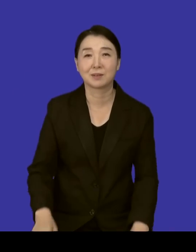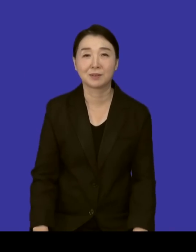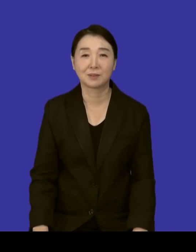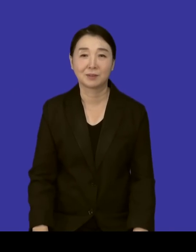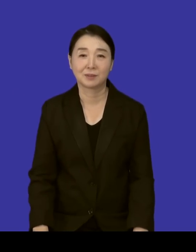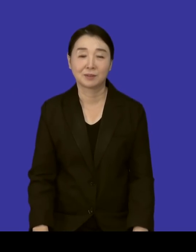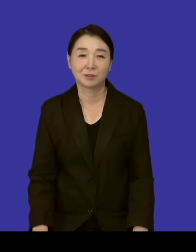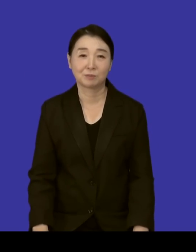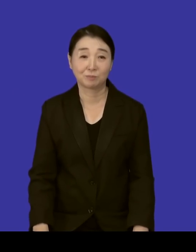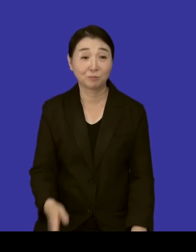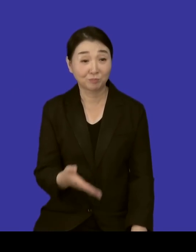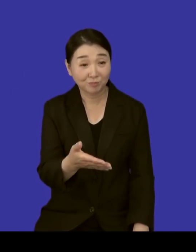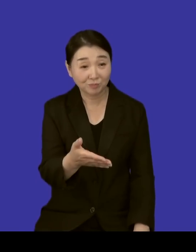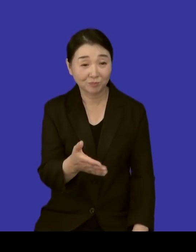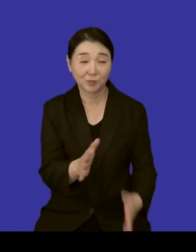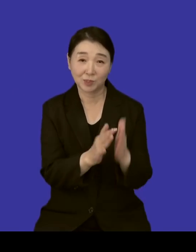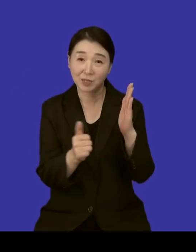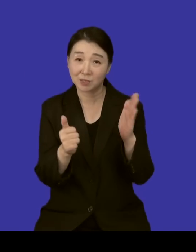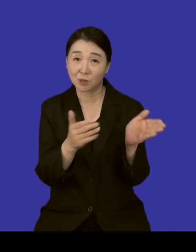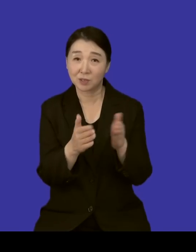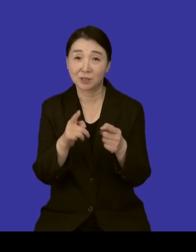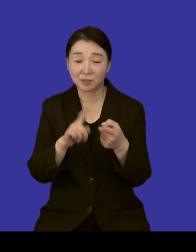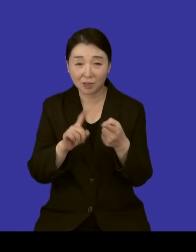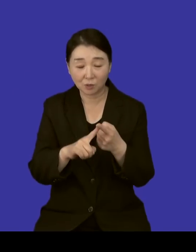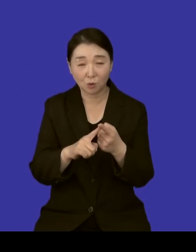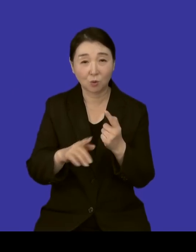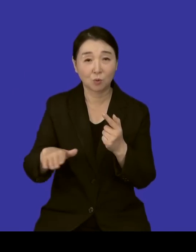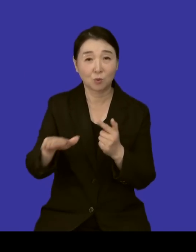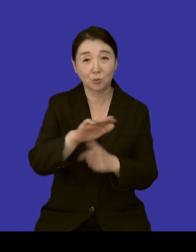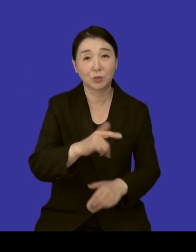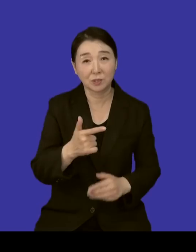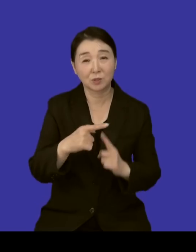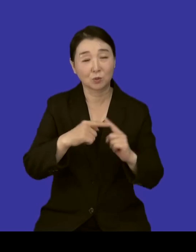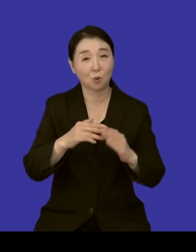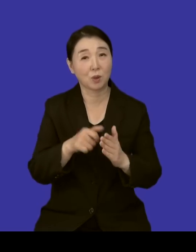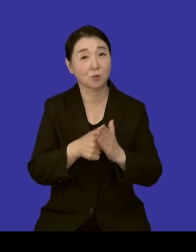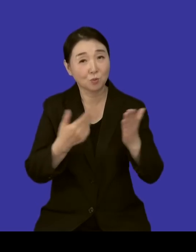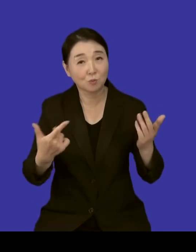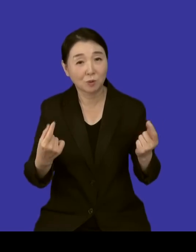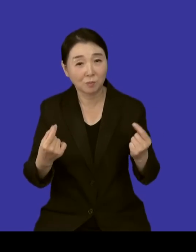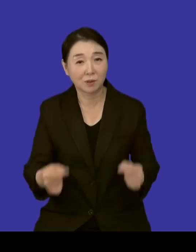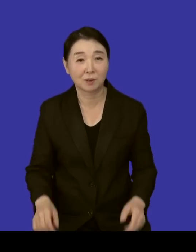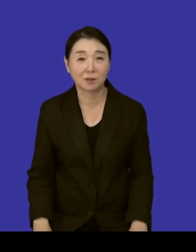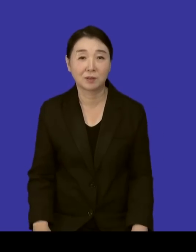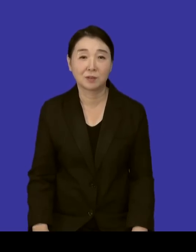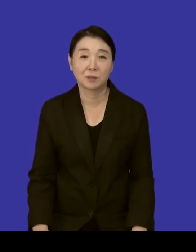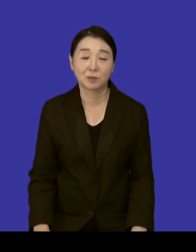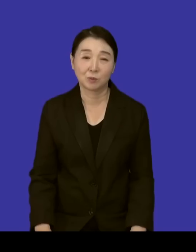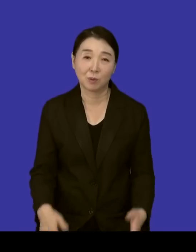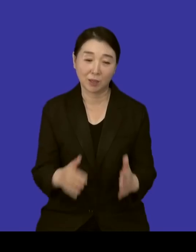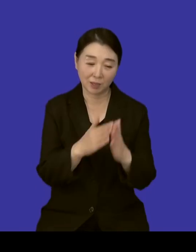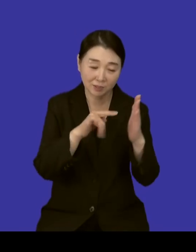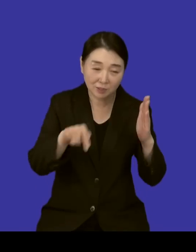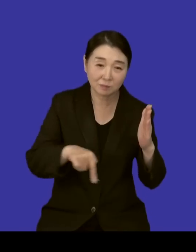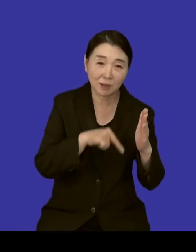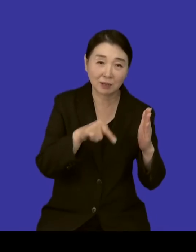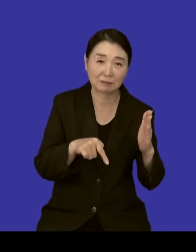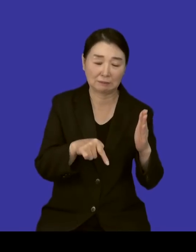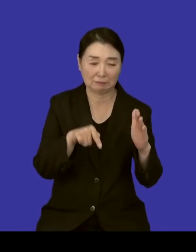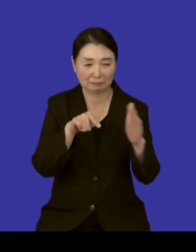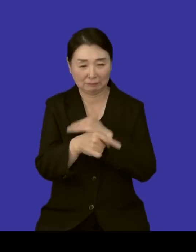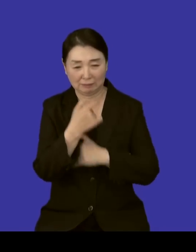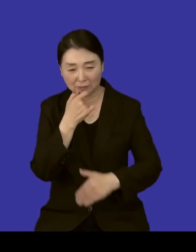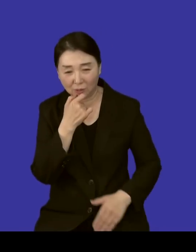이제 마지막으로 네, 지금 뭐 네. 가정 사역으로 우리들 교회가 유명하잖아요. 네네네. 좀 가와만 선생이라고 집안이 들어가기 싫은